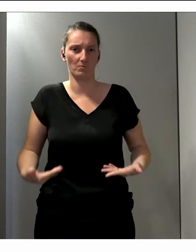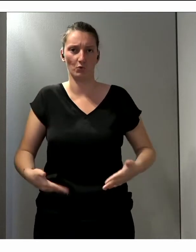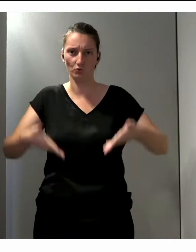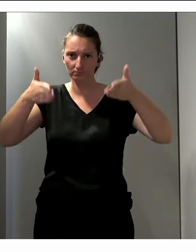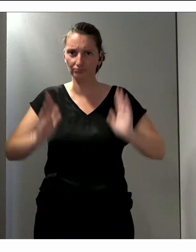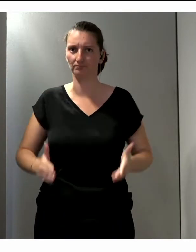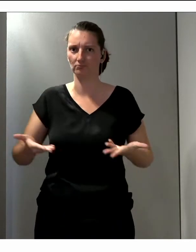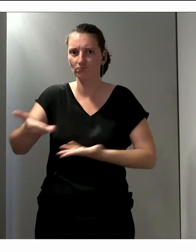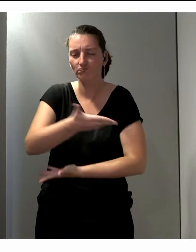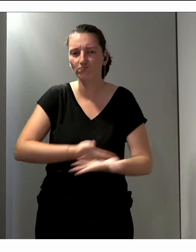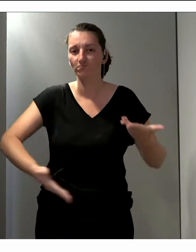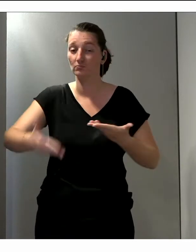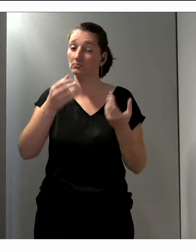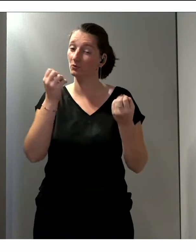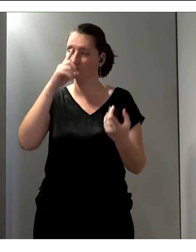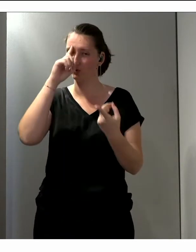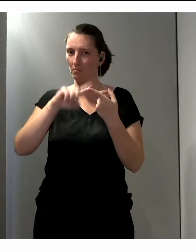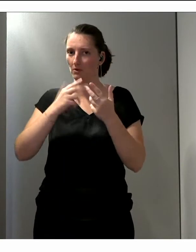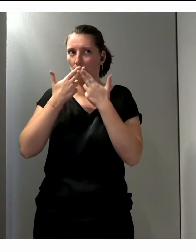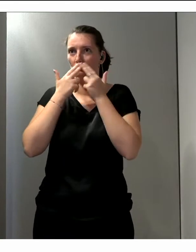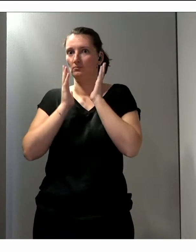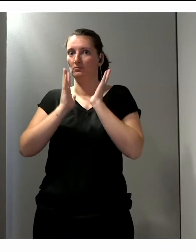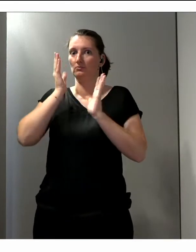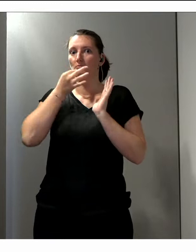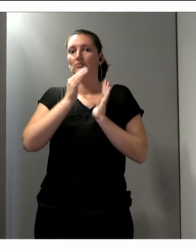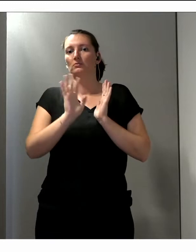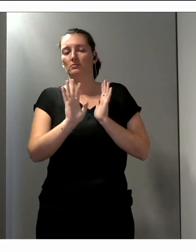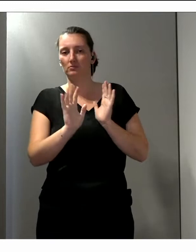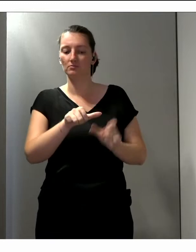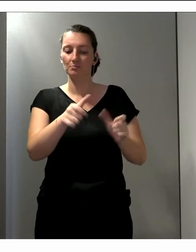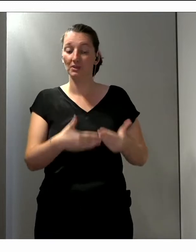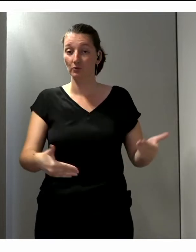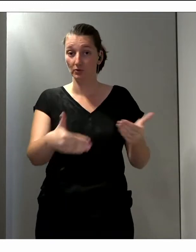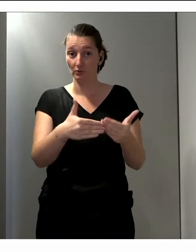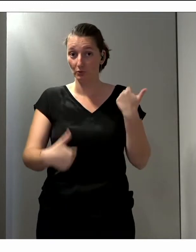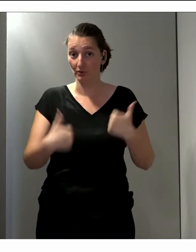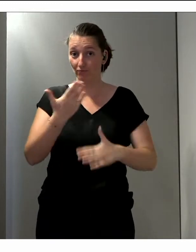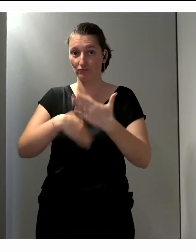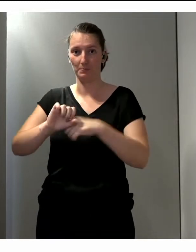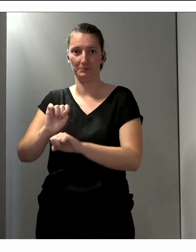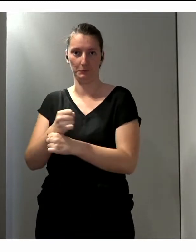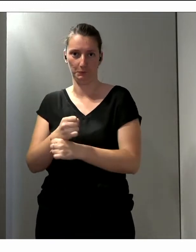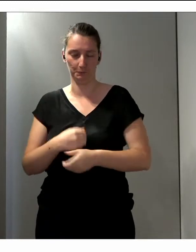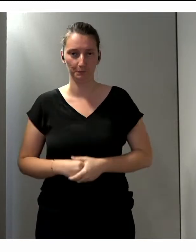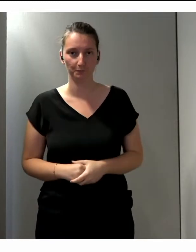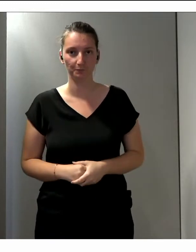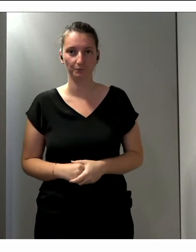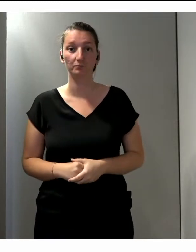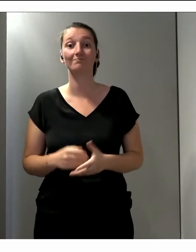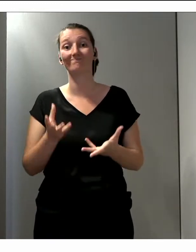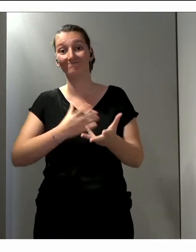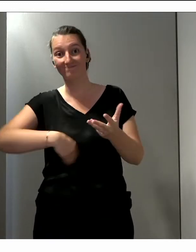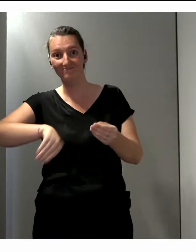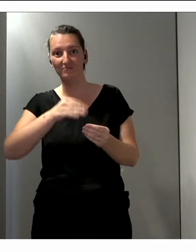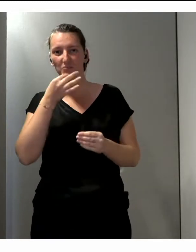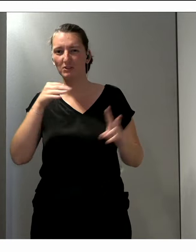d'un sujet qui est très souvent tabou, qui sont les personnes en situation de handicap en milieu carcéral. Et on a ajouté la